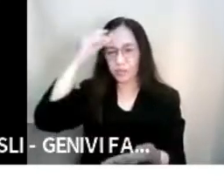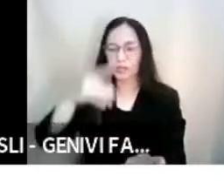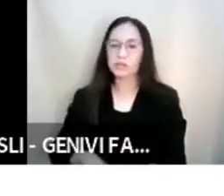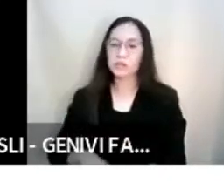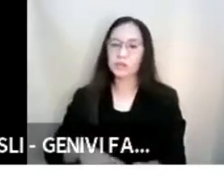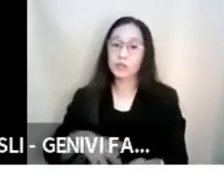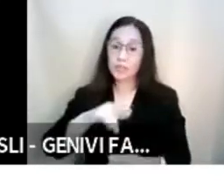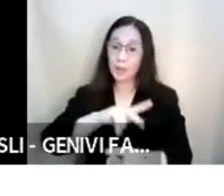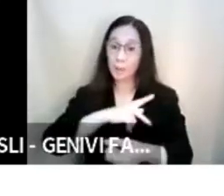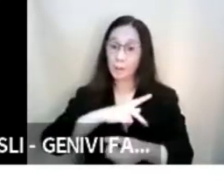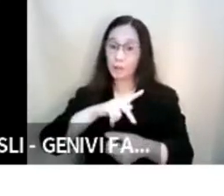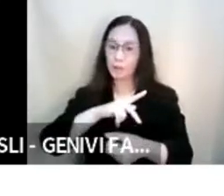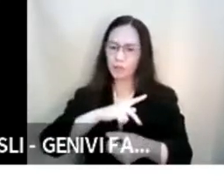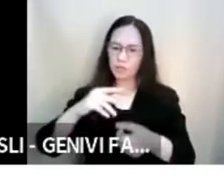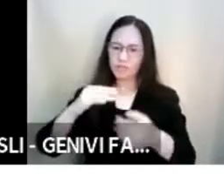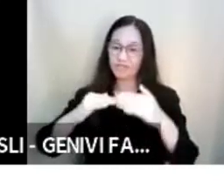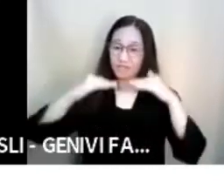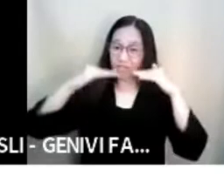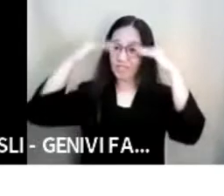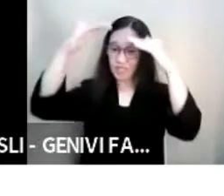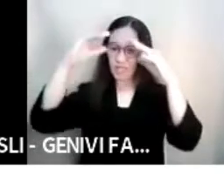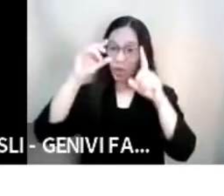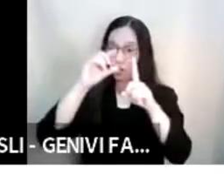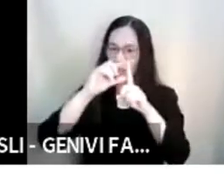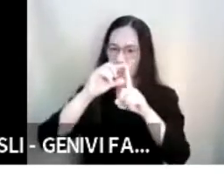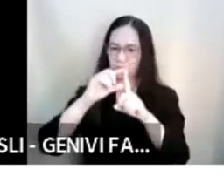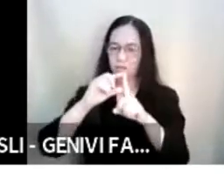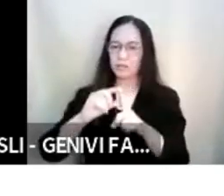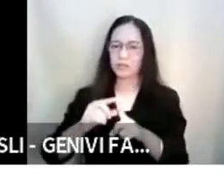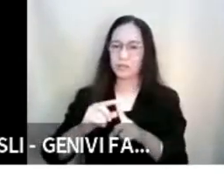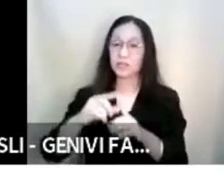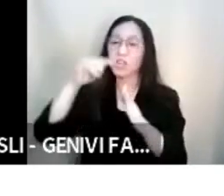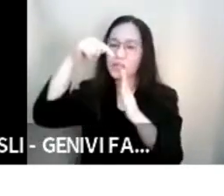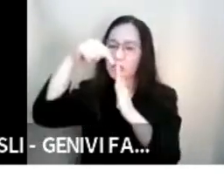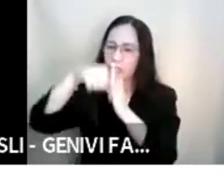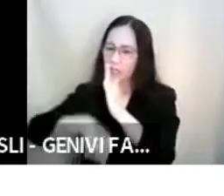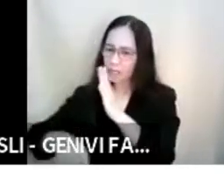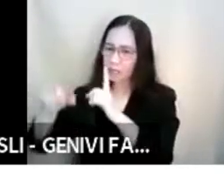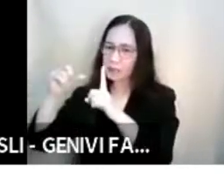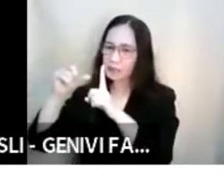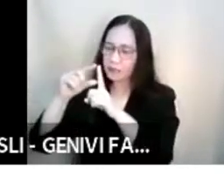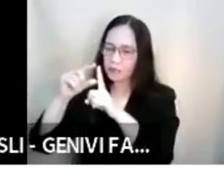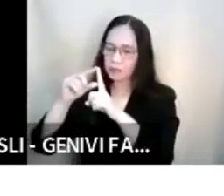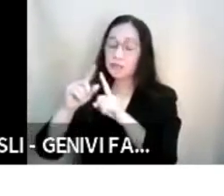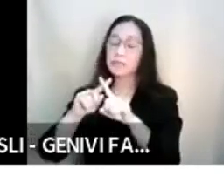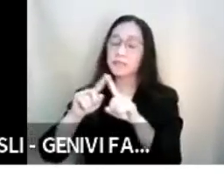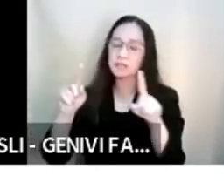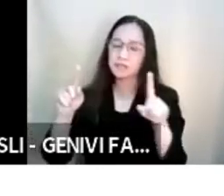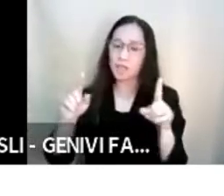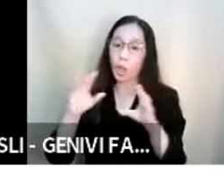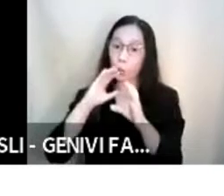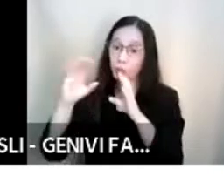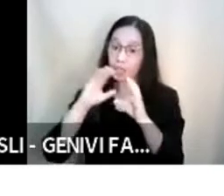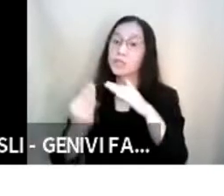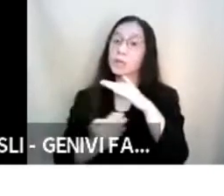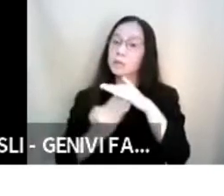words. Ang very important lang, hindi nila kailangan matutunan yung malalalim na salita, kundi yung very basic lang na makakatulong